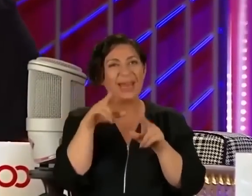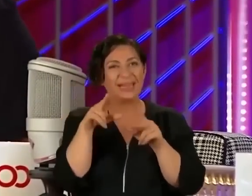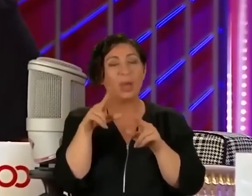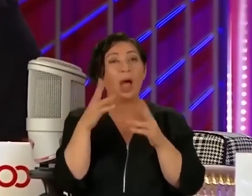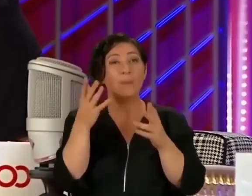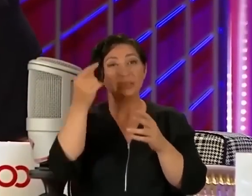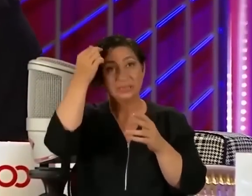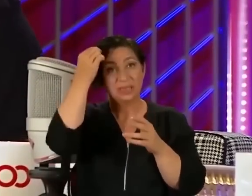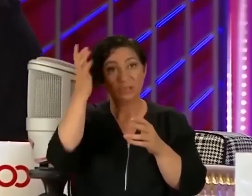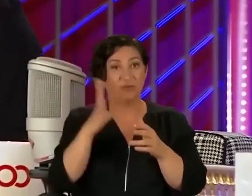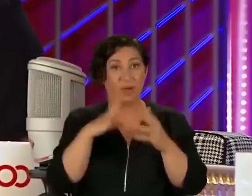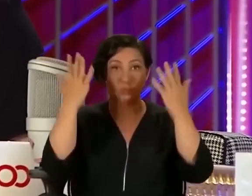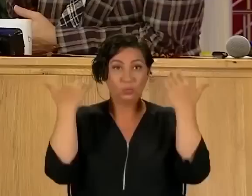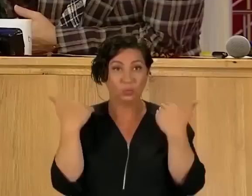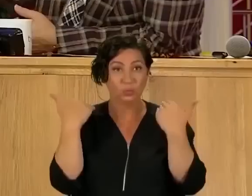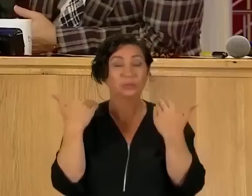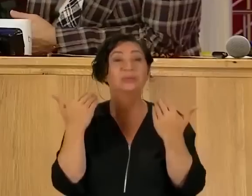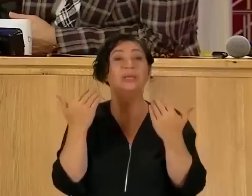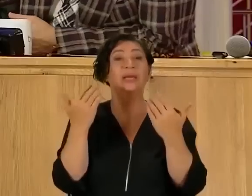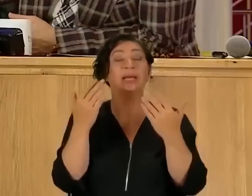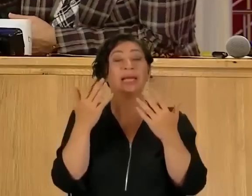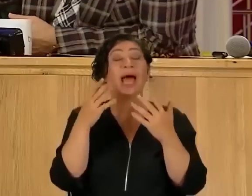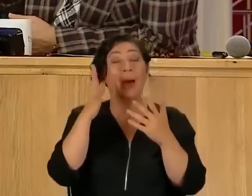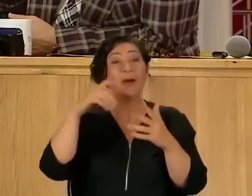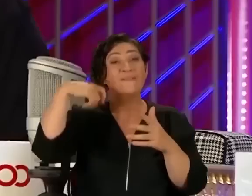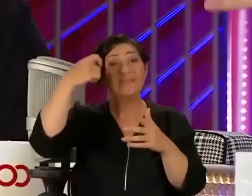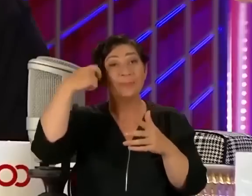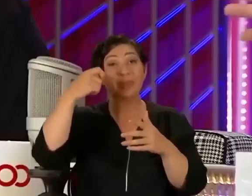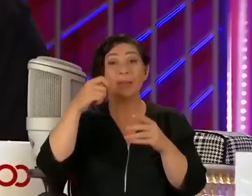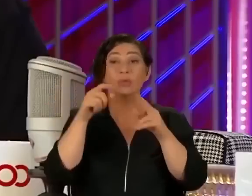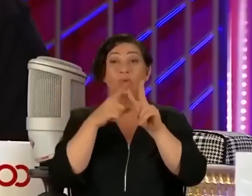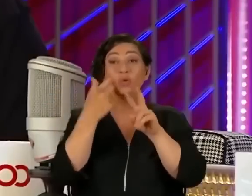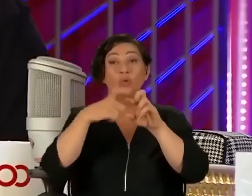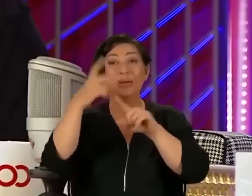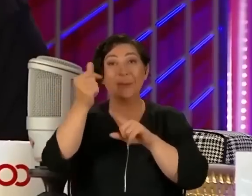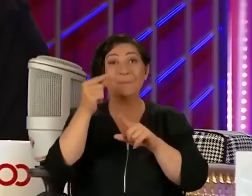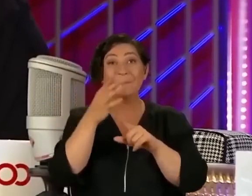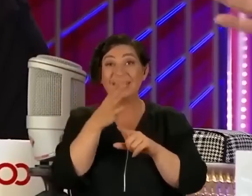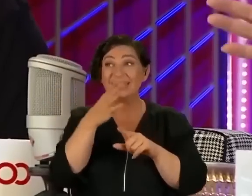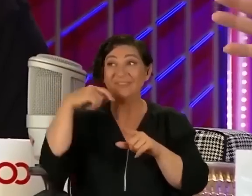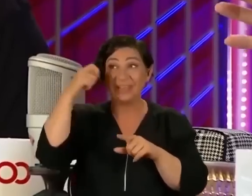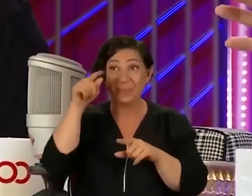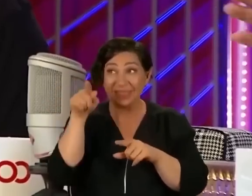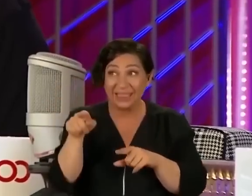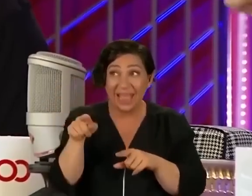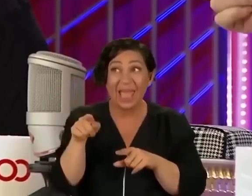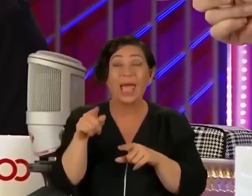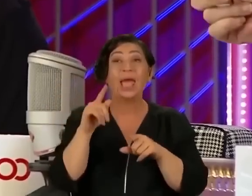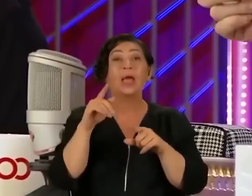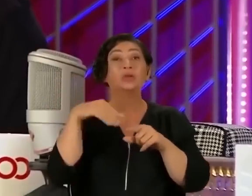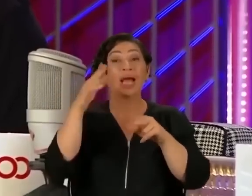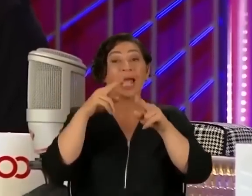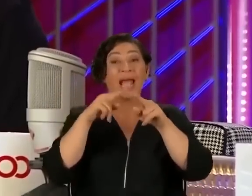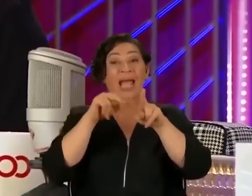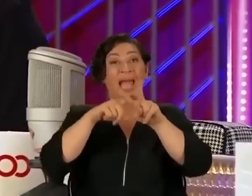bravo ama saçlar var. Saçlar var. Evet. Sonra saçlar... filmde de Nuri Bilge'nin filminde de sonra